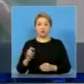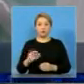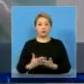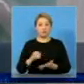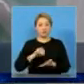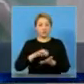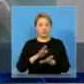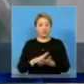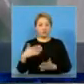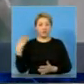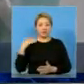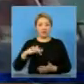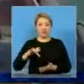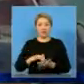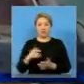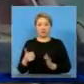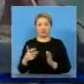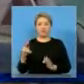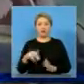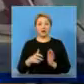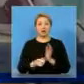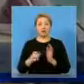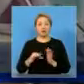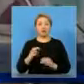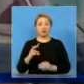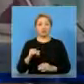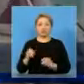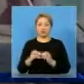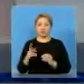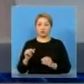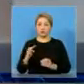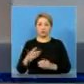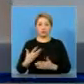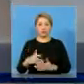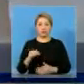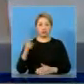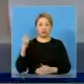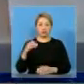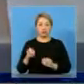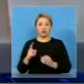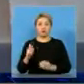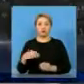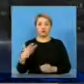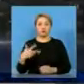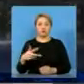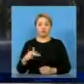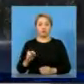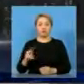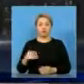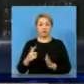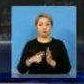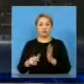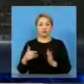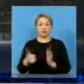Ақтөбе қаласында 2640 жағдай, Алғада 102, Шалқарда 114, Мәртөкте 132, Хромтауда 130, Мұғалжарда